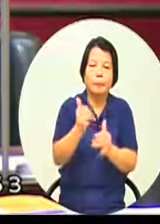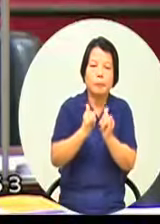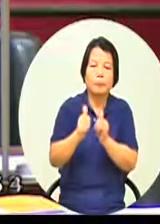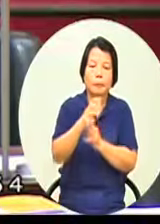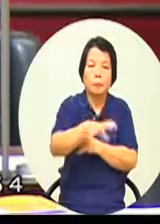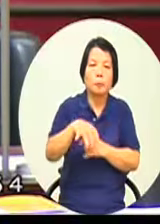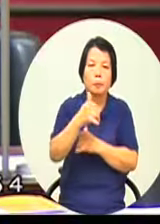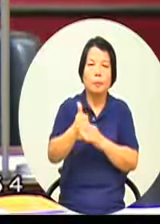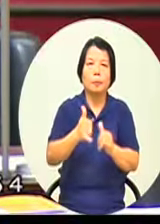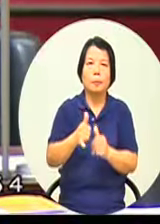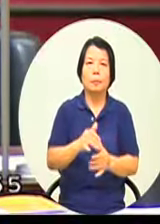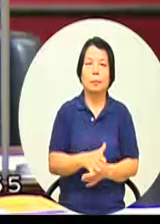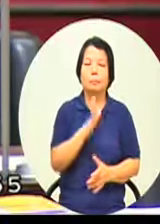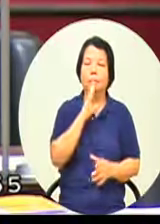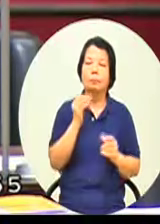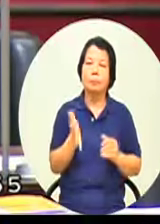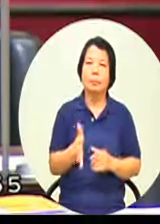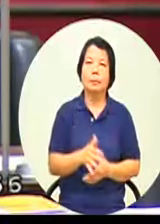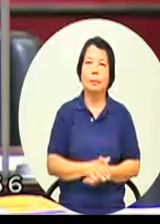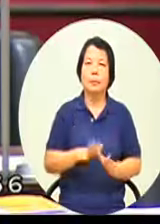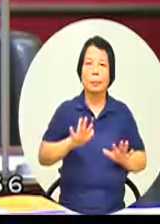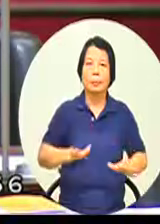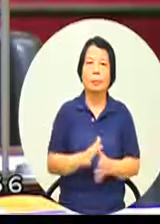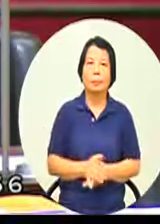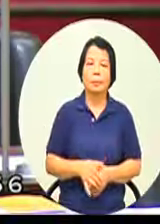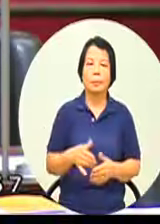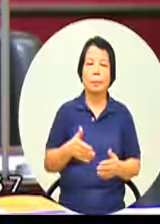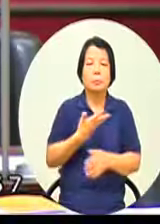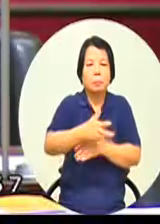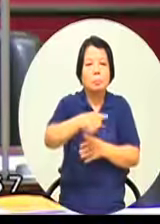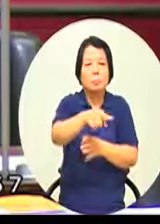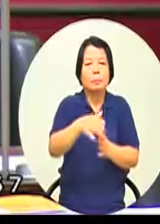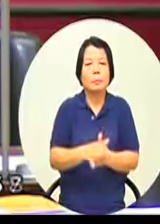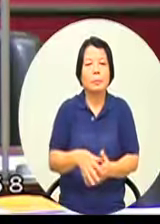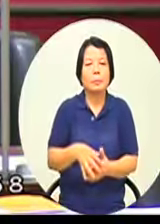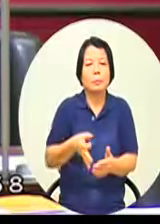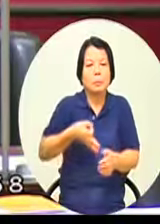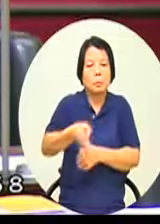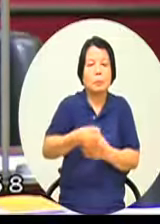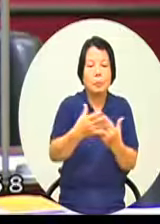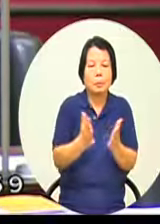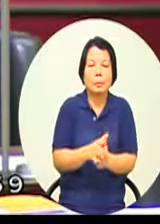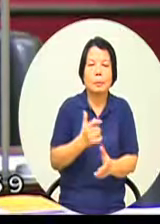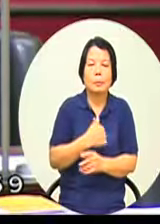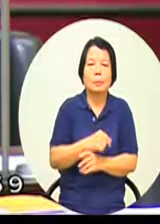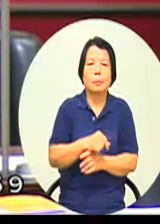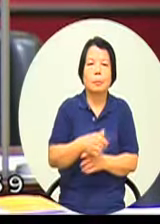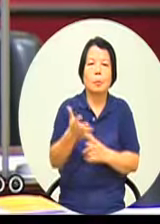对？你今天不是叫他不要活了，是不是？